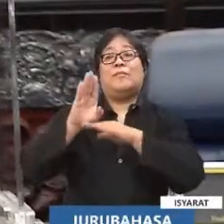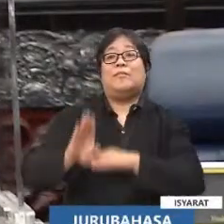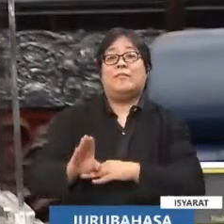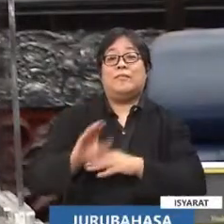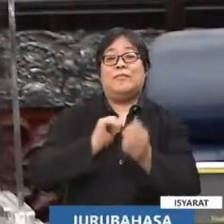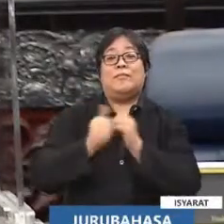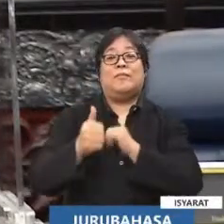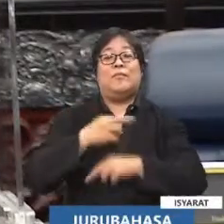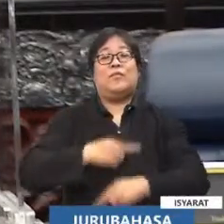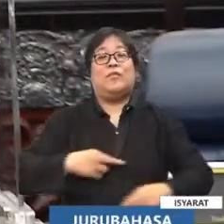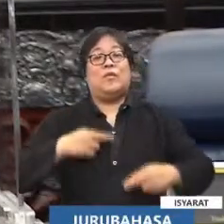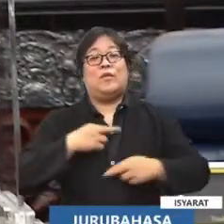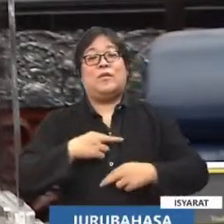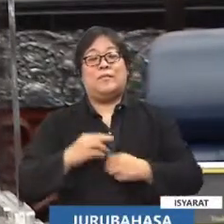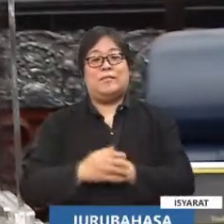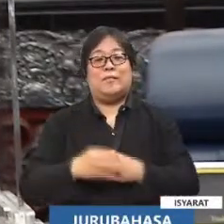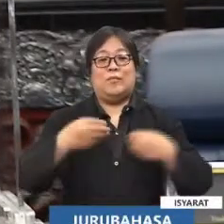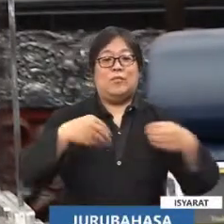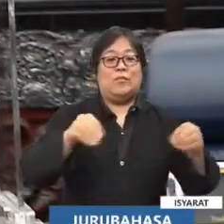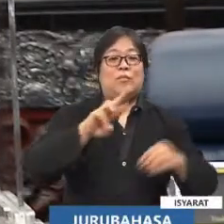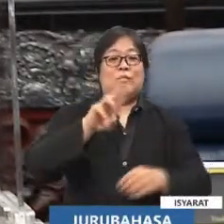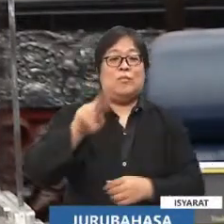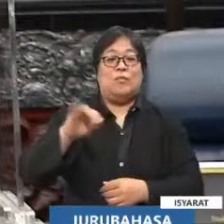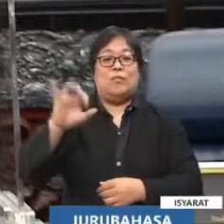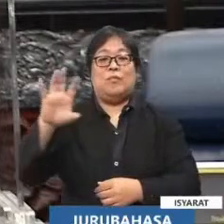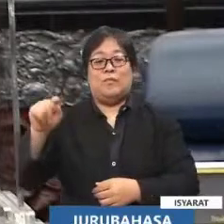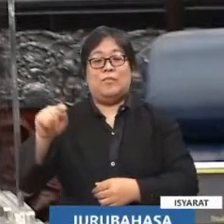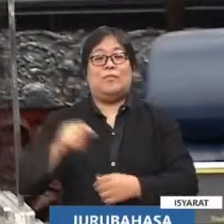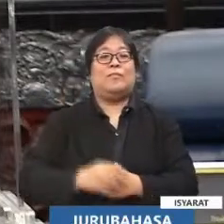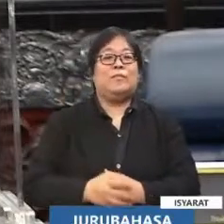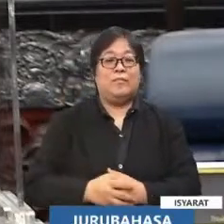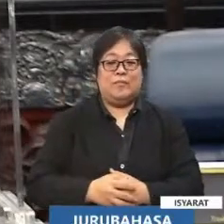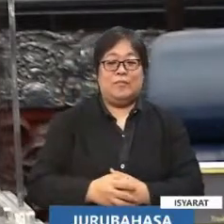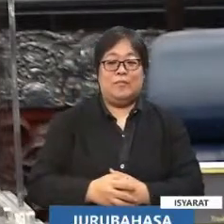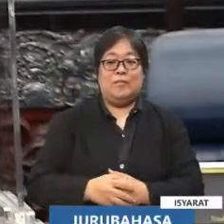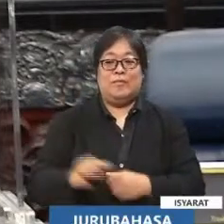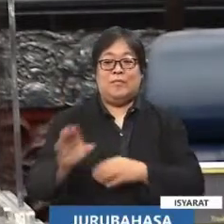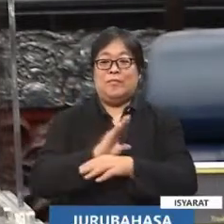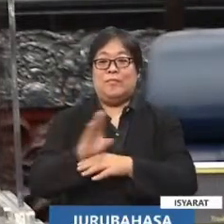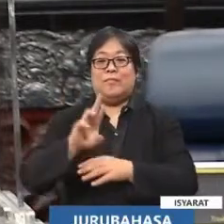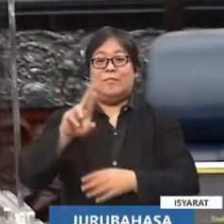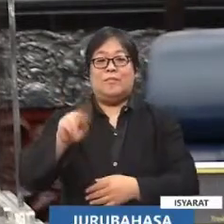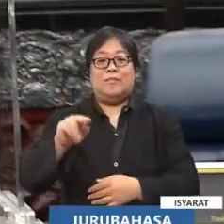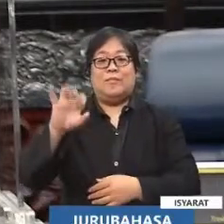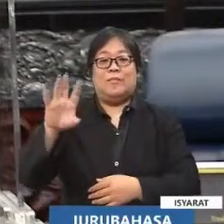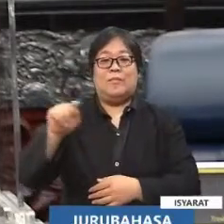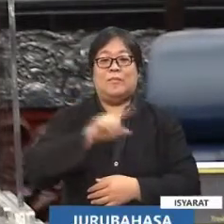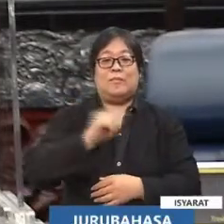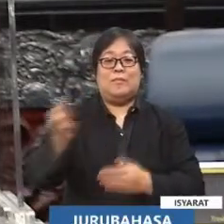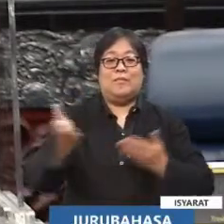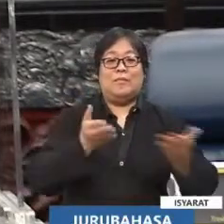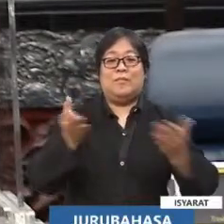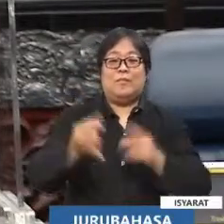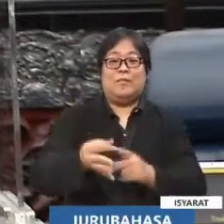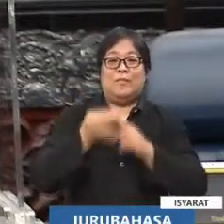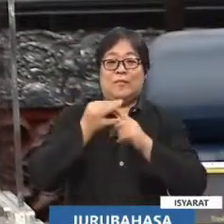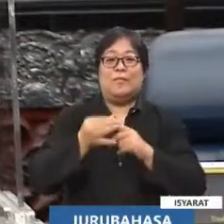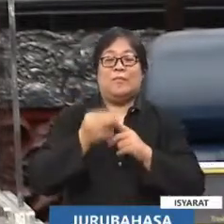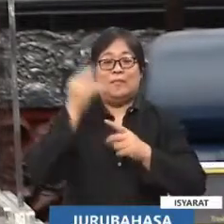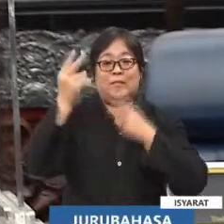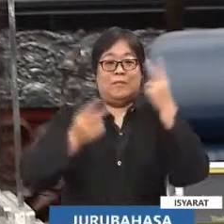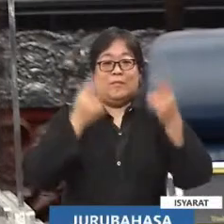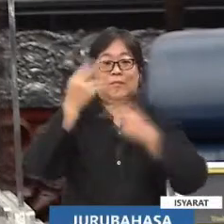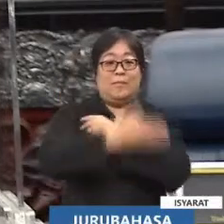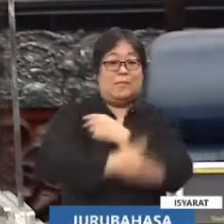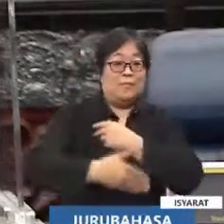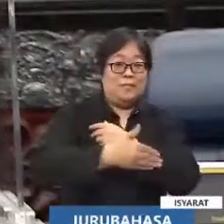kebudayaan, sukan dan rekreasi, jualan runcit bahan api kenderaan, perdagangan runcit dan perkhidmatan khusus pencirikan